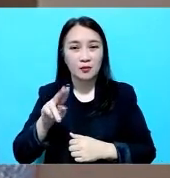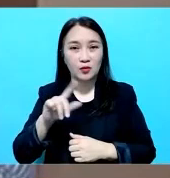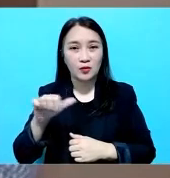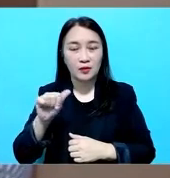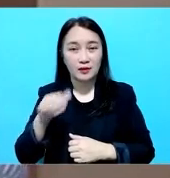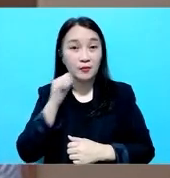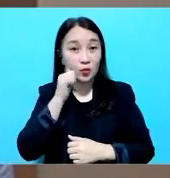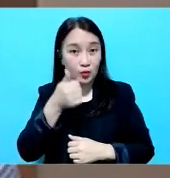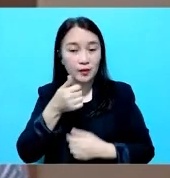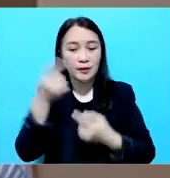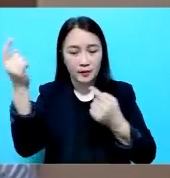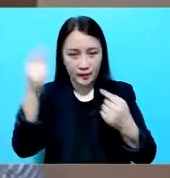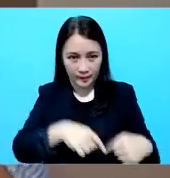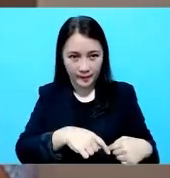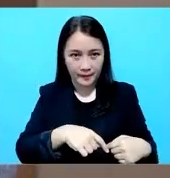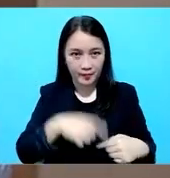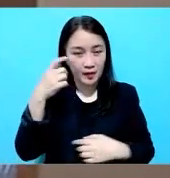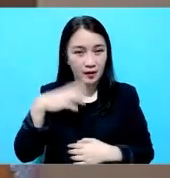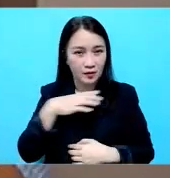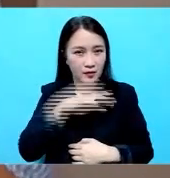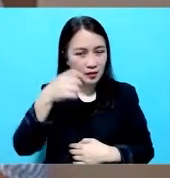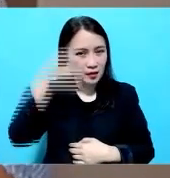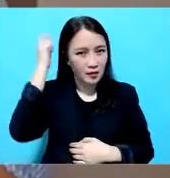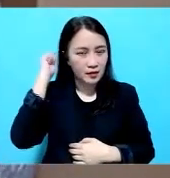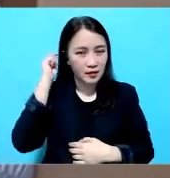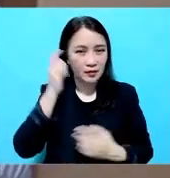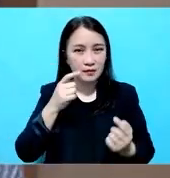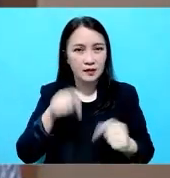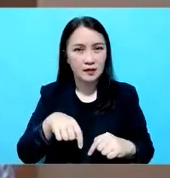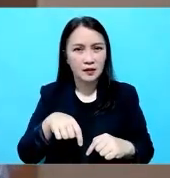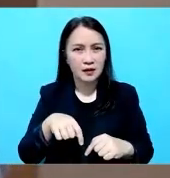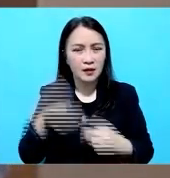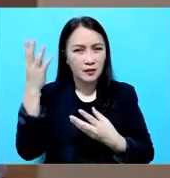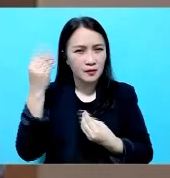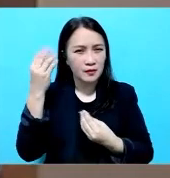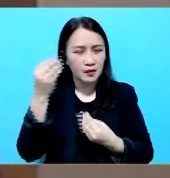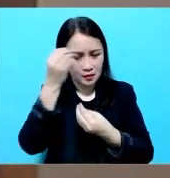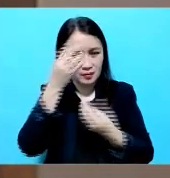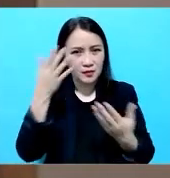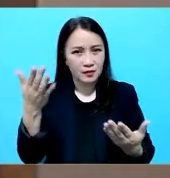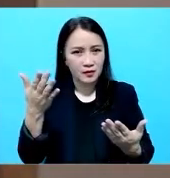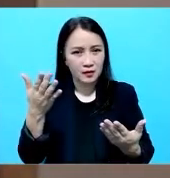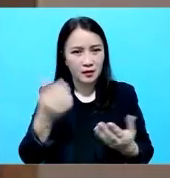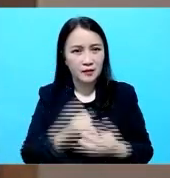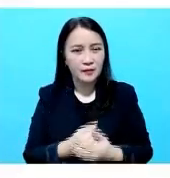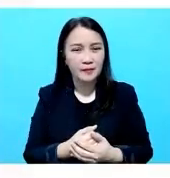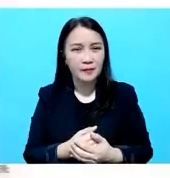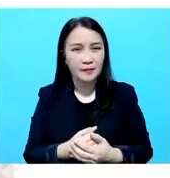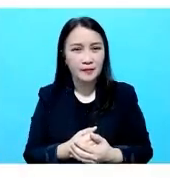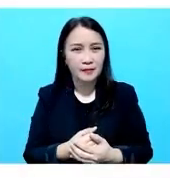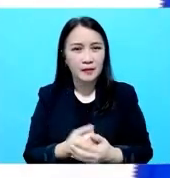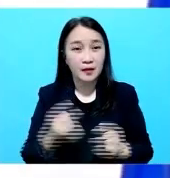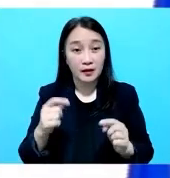Congressman Arnie Teves. Nakuha niya raw ang impormasyong yan sa isang reliable source. Sa panayam ngayong hapon ng media